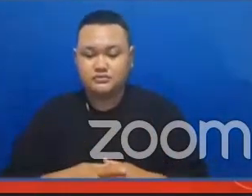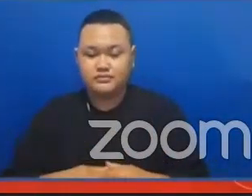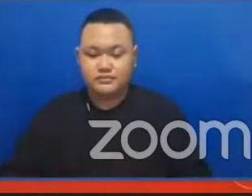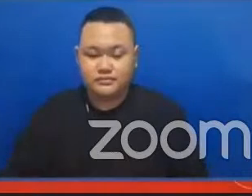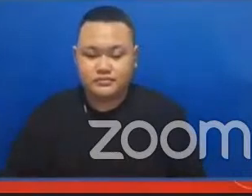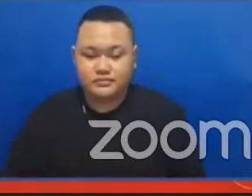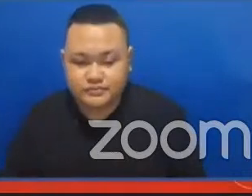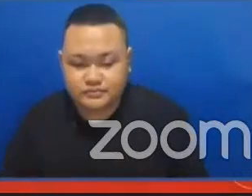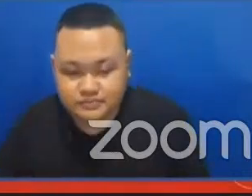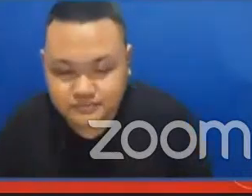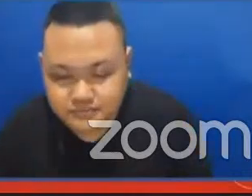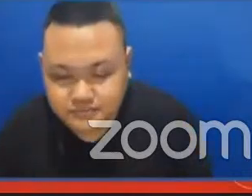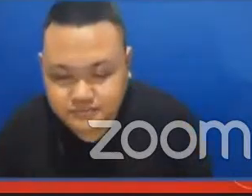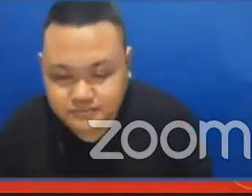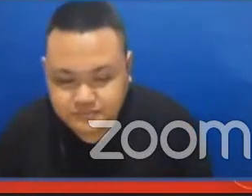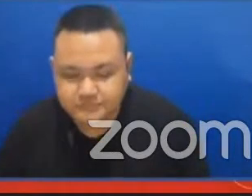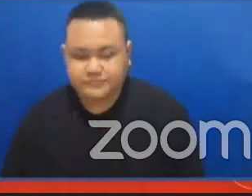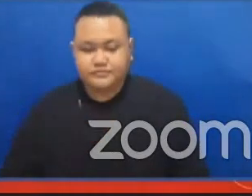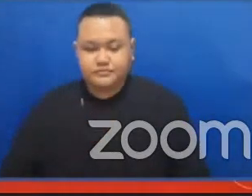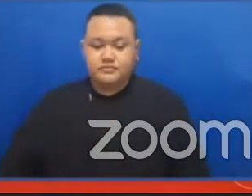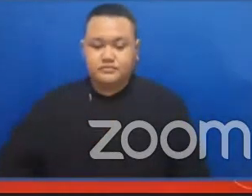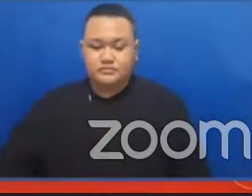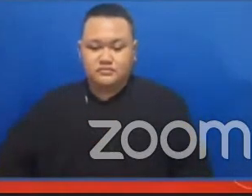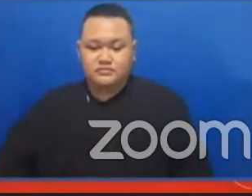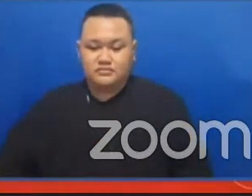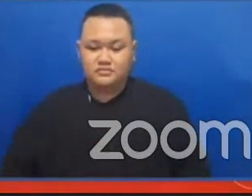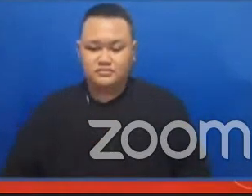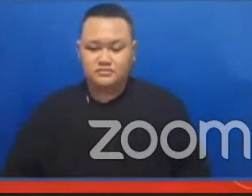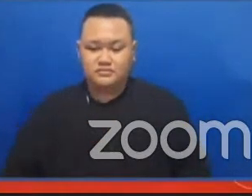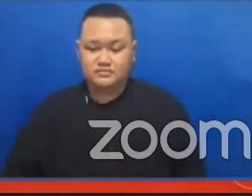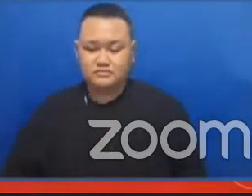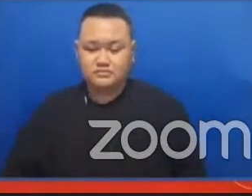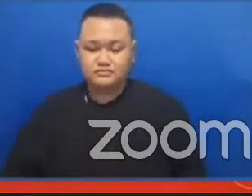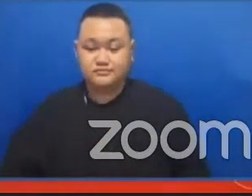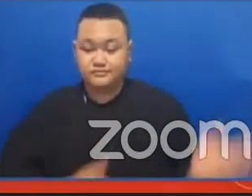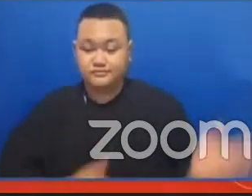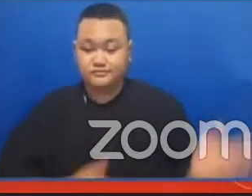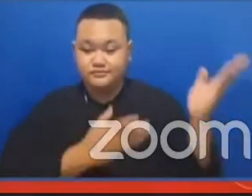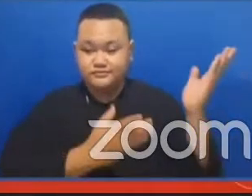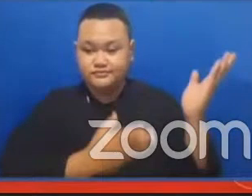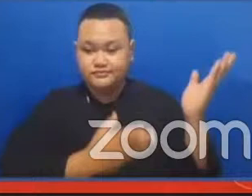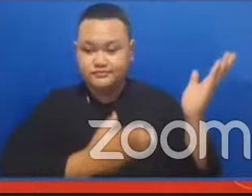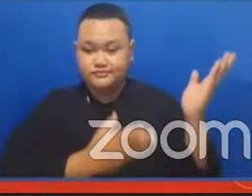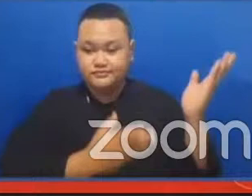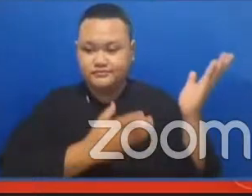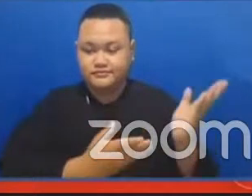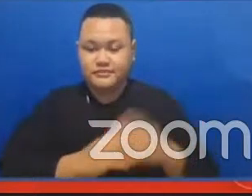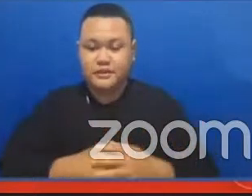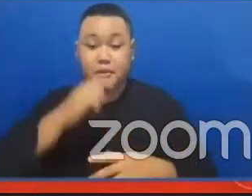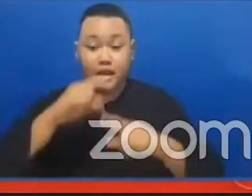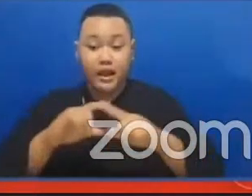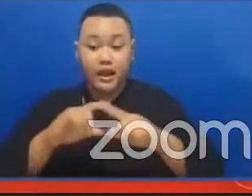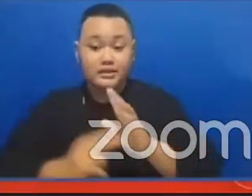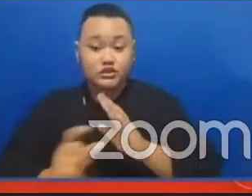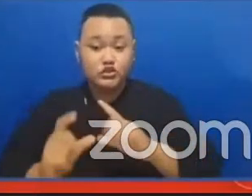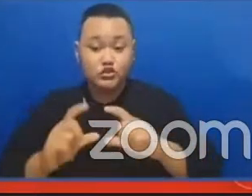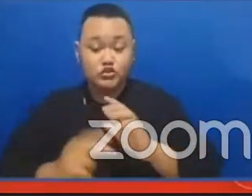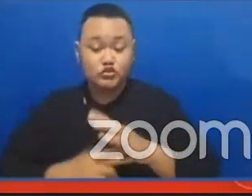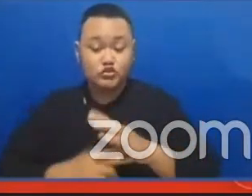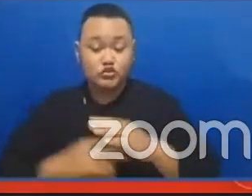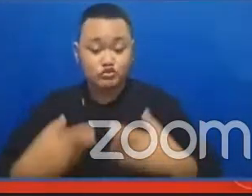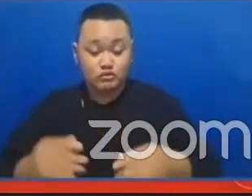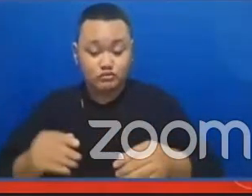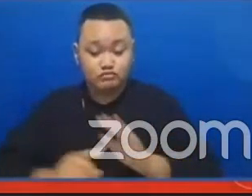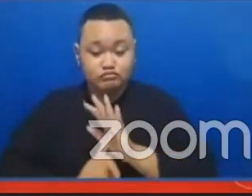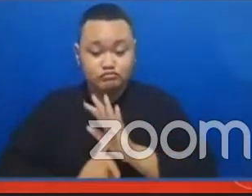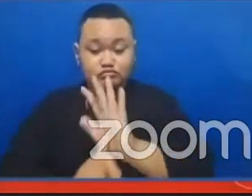Nah, ini yang ingin kita sajikan Bapak Ibu. Tadi Pak Aini juga sudah menyajikan laboratorium maya. Itu untuk apa sih?